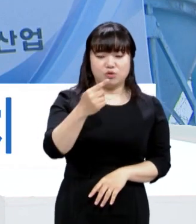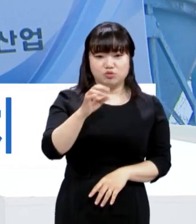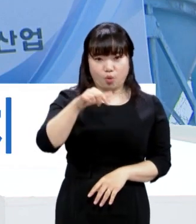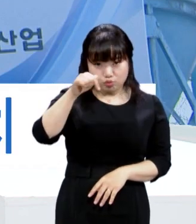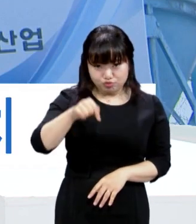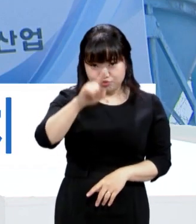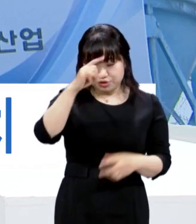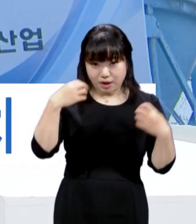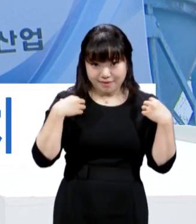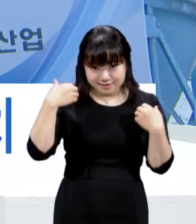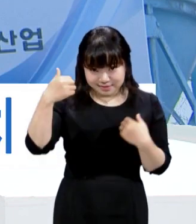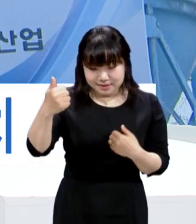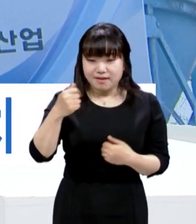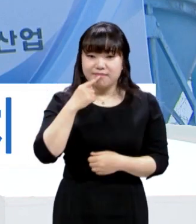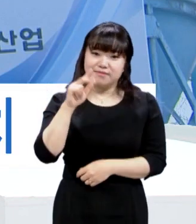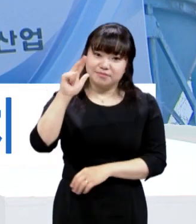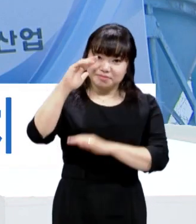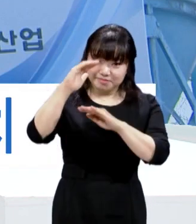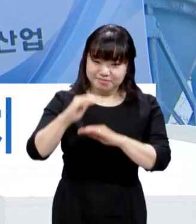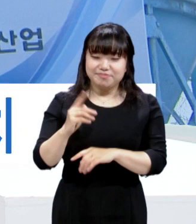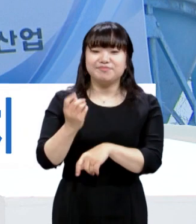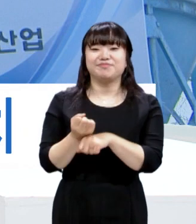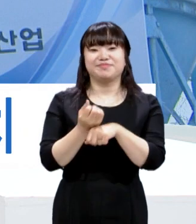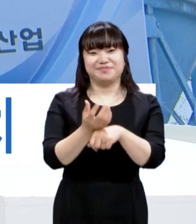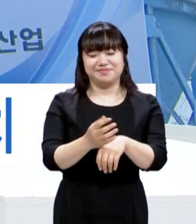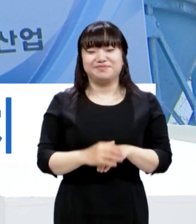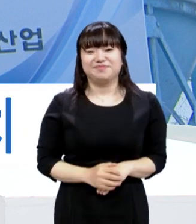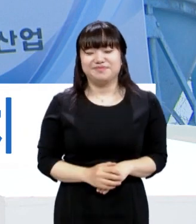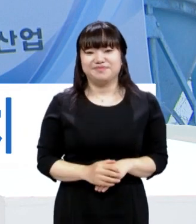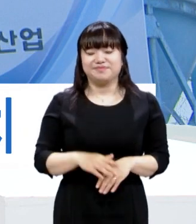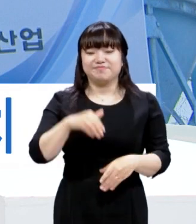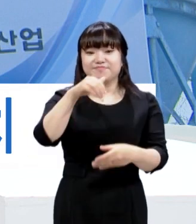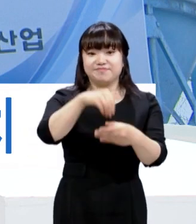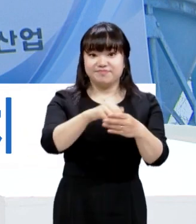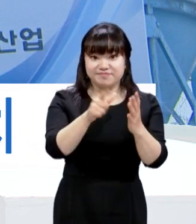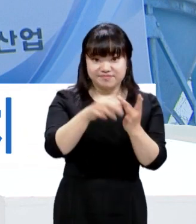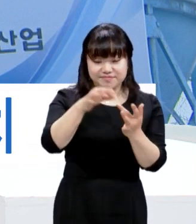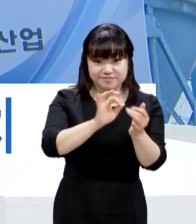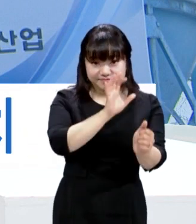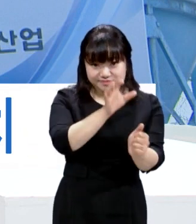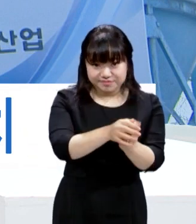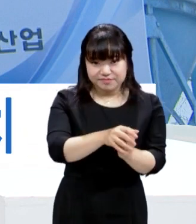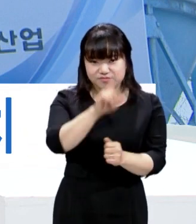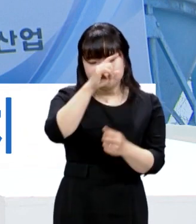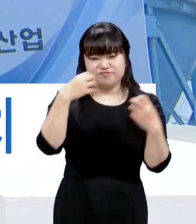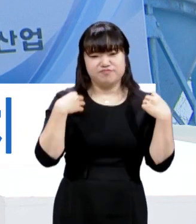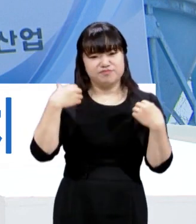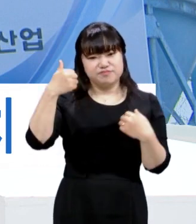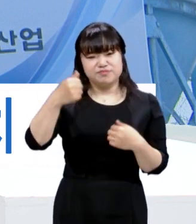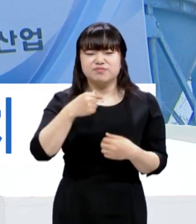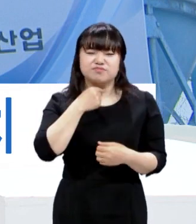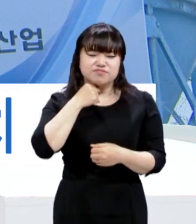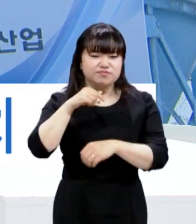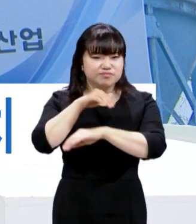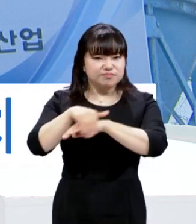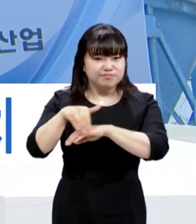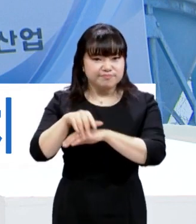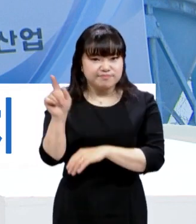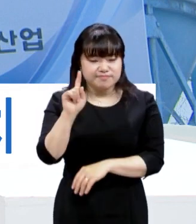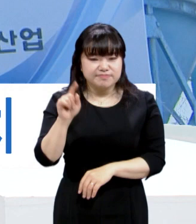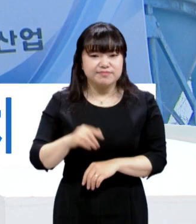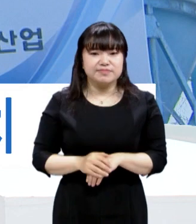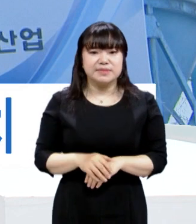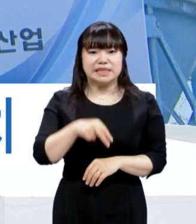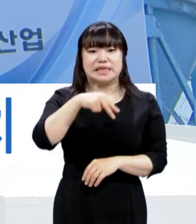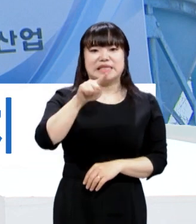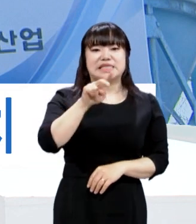지역 핵심 공약을 알아봅니다 이번 지방선거를 통해 뽑히는 이 차기 의 성동구청장 의 숙제 가운데 하나는 바로